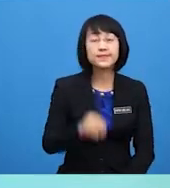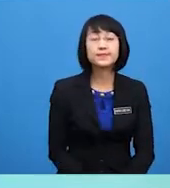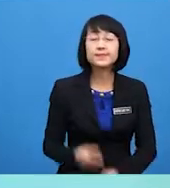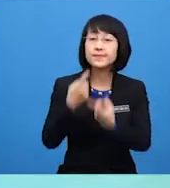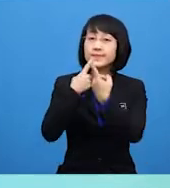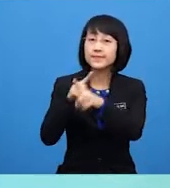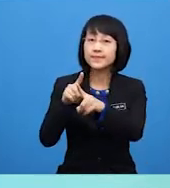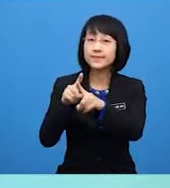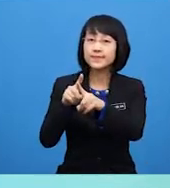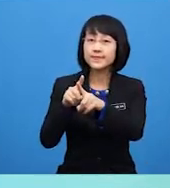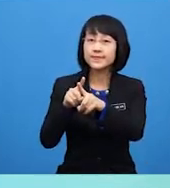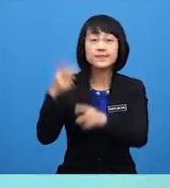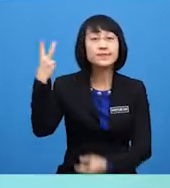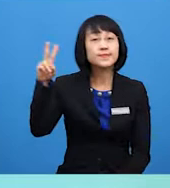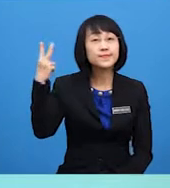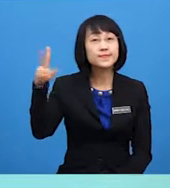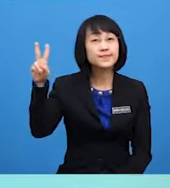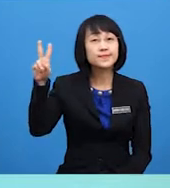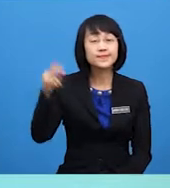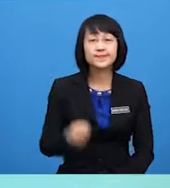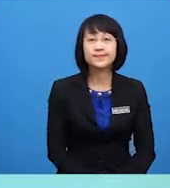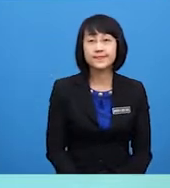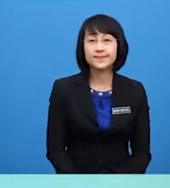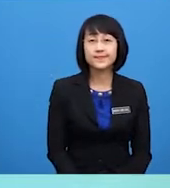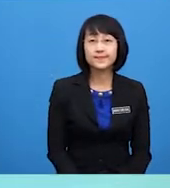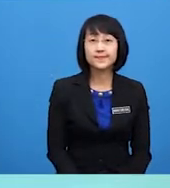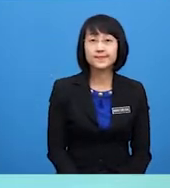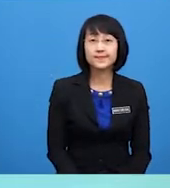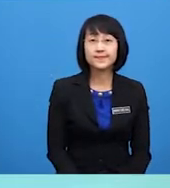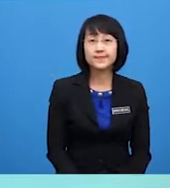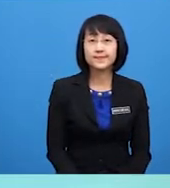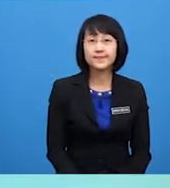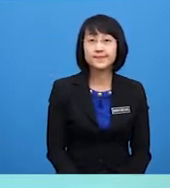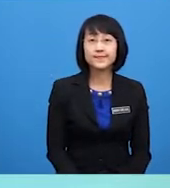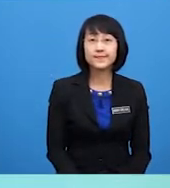3/4, jawapannya adalah 12.